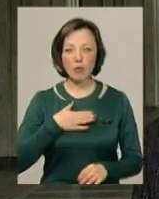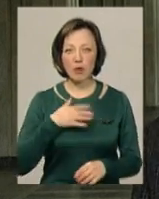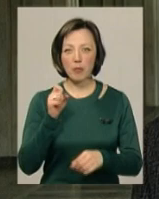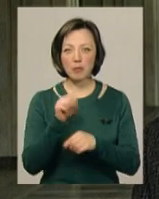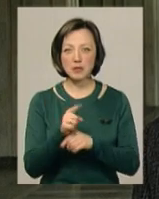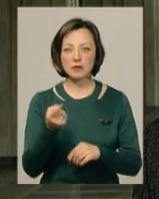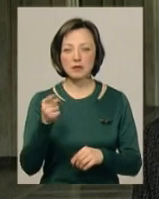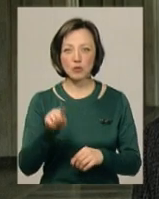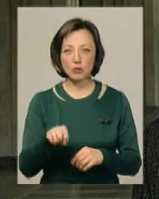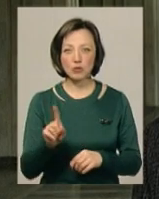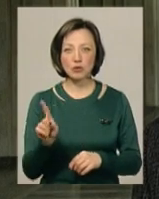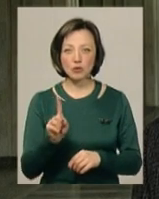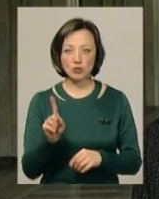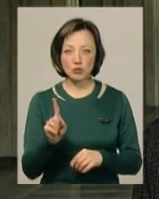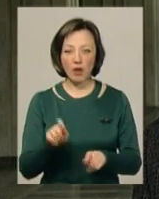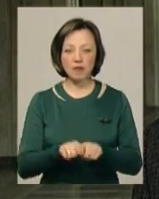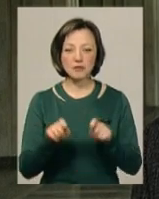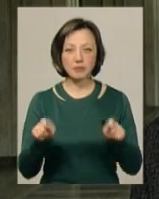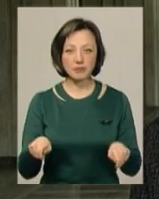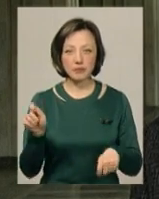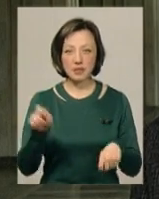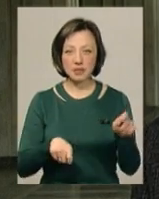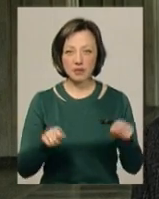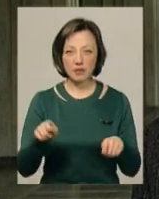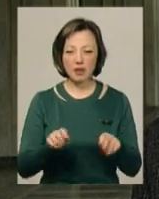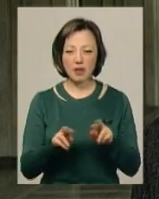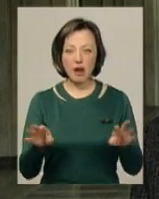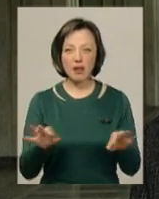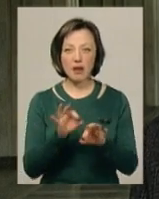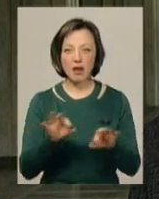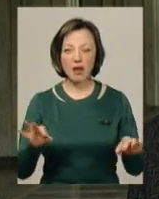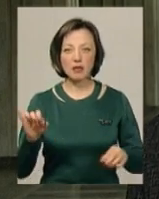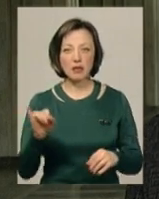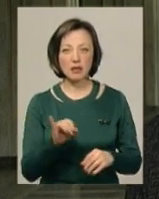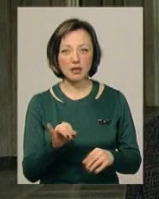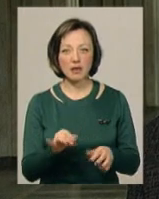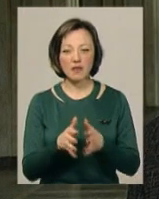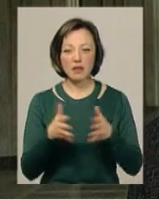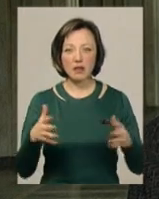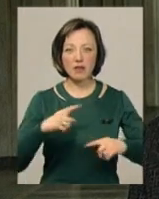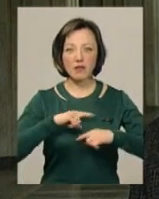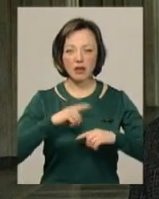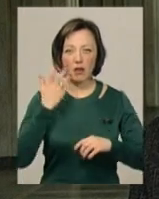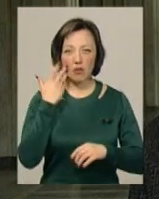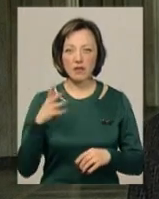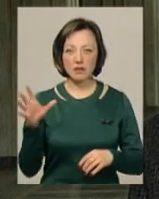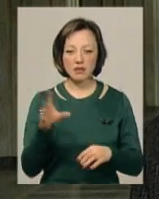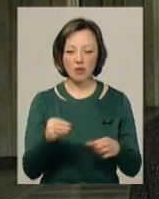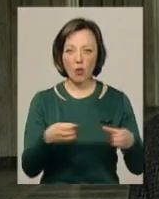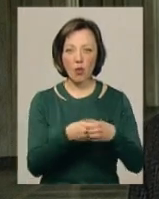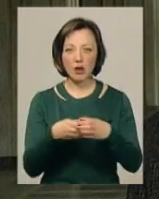заключалася в відкритті фестивалю як диригент і великий фінал, коли всі оркестри